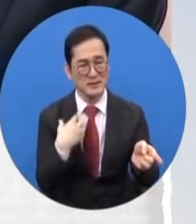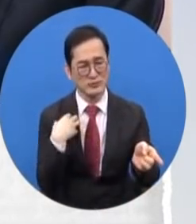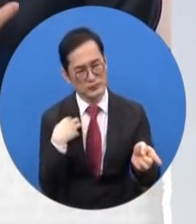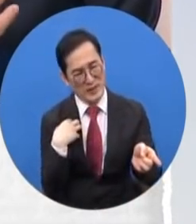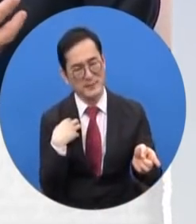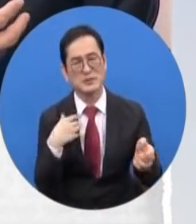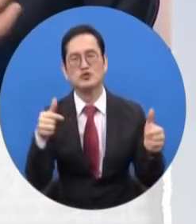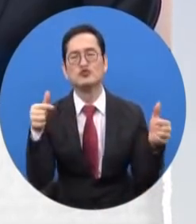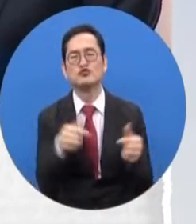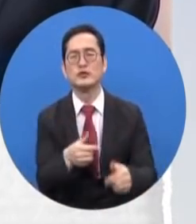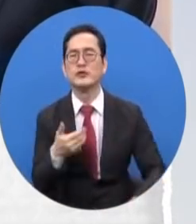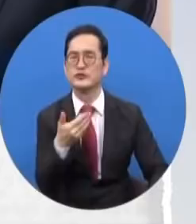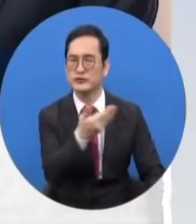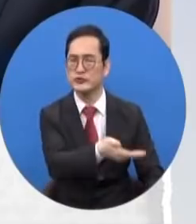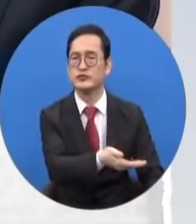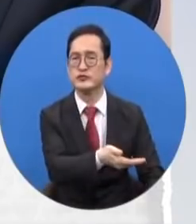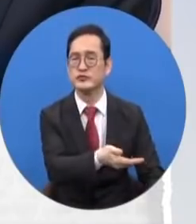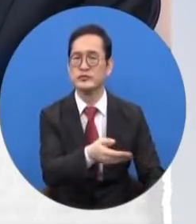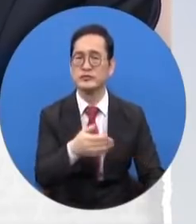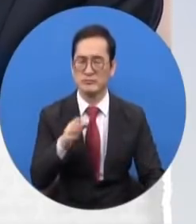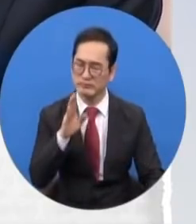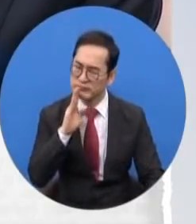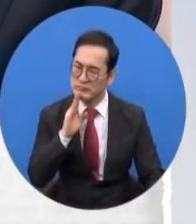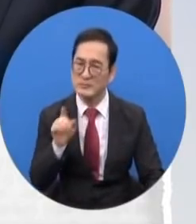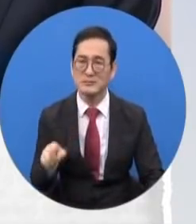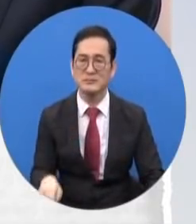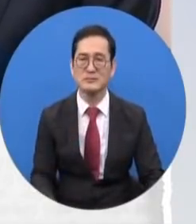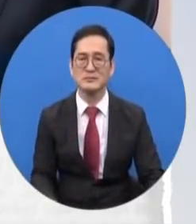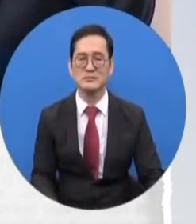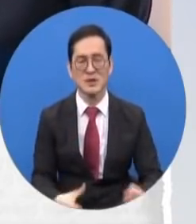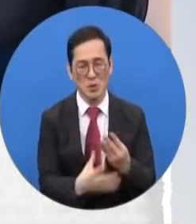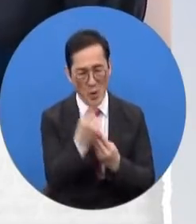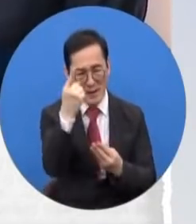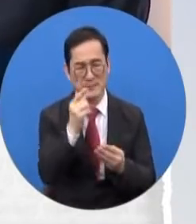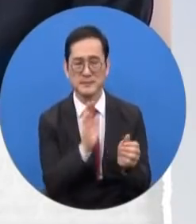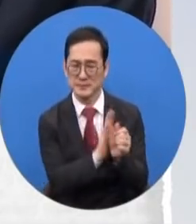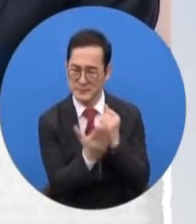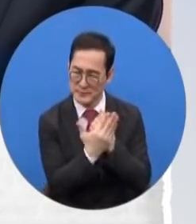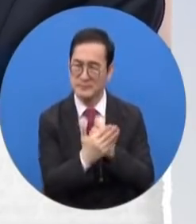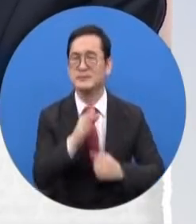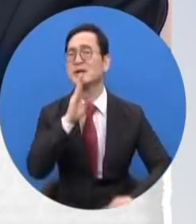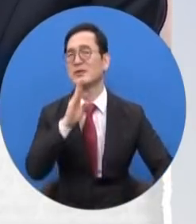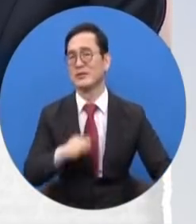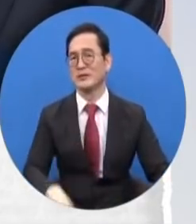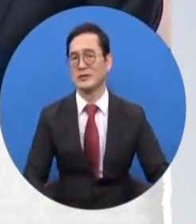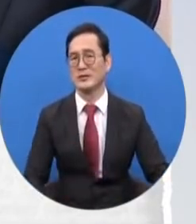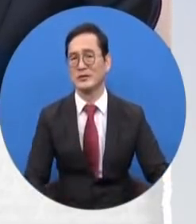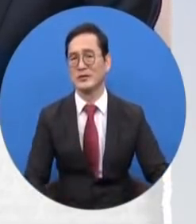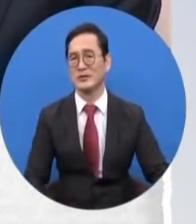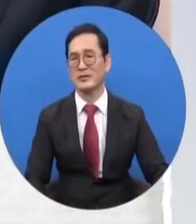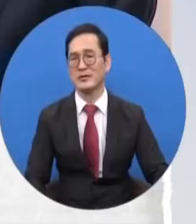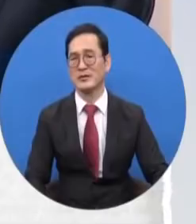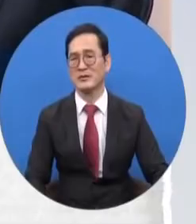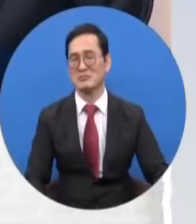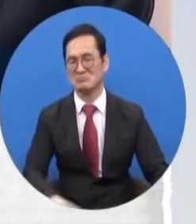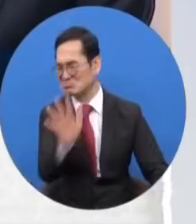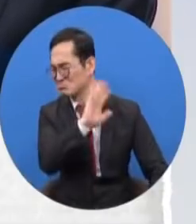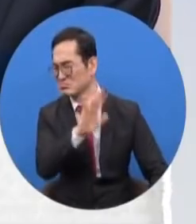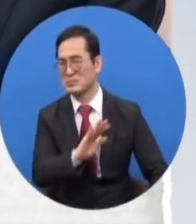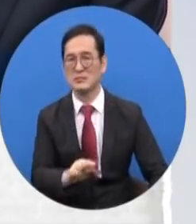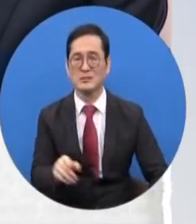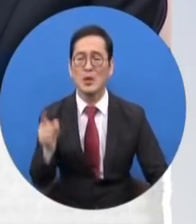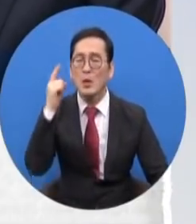것을 현 정부가 덜어주는 건 굉장한 통합이고 협치고 그것이 미덕인 겁니다. 왜 그걸 고민하지 않는 거죠? 일단 그 점이 하나 있는